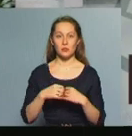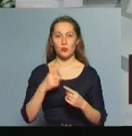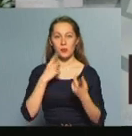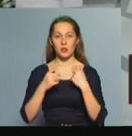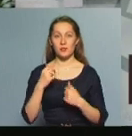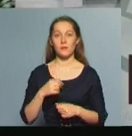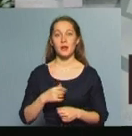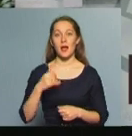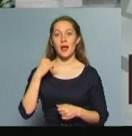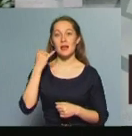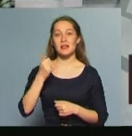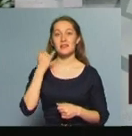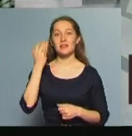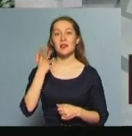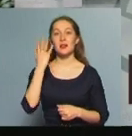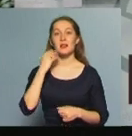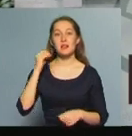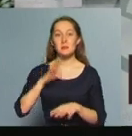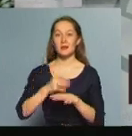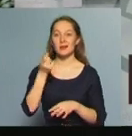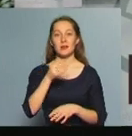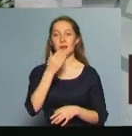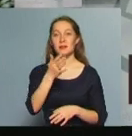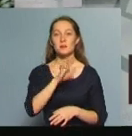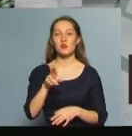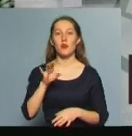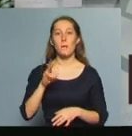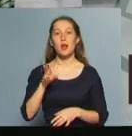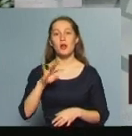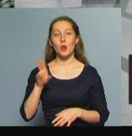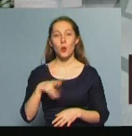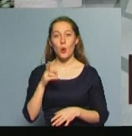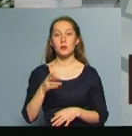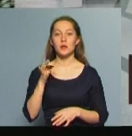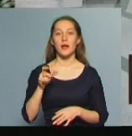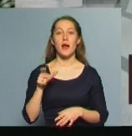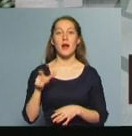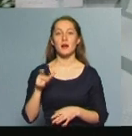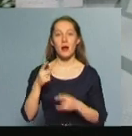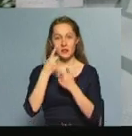звонят, им не, они никогда не спрашивают никакие коды, ни коды подтверждения, ни реквизиты банковской карты.